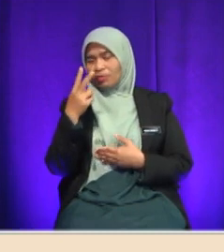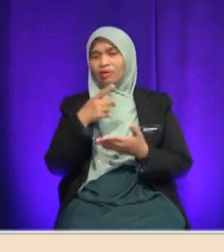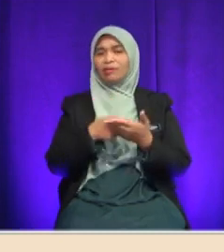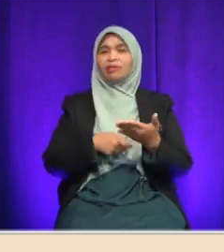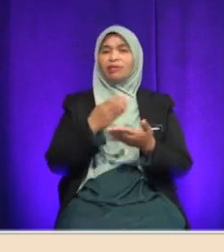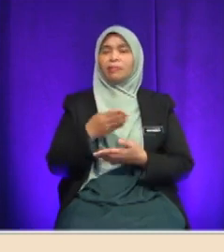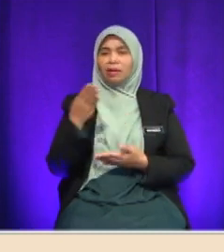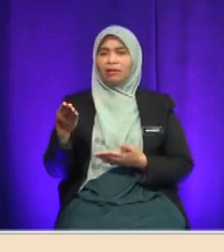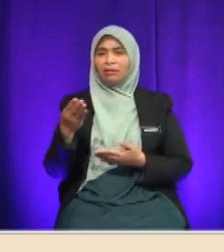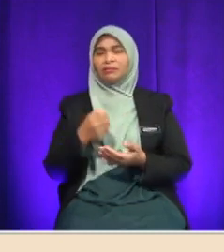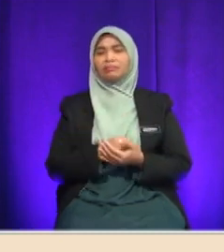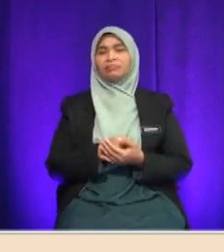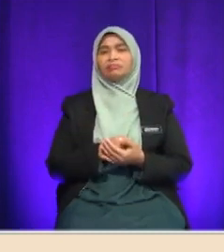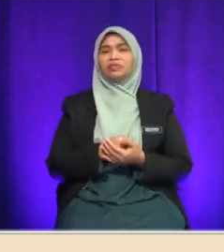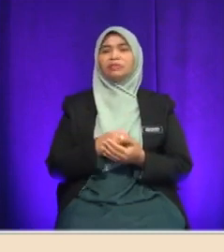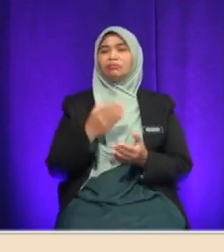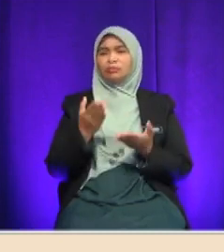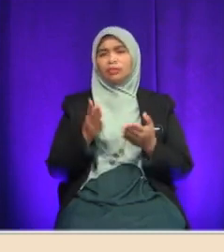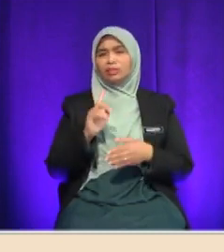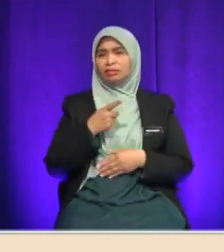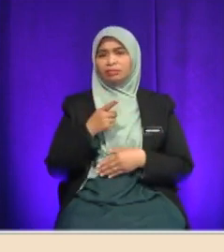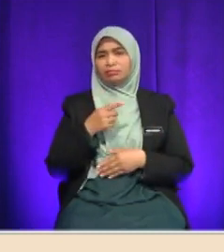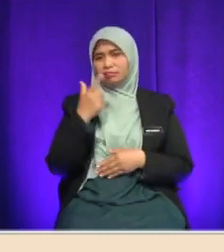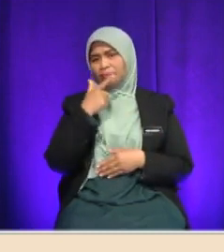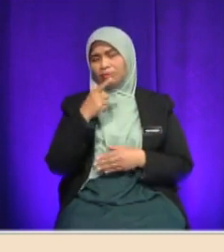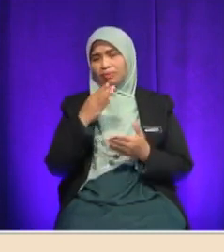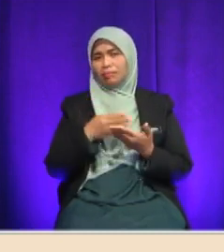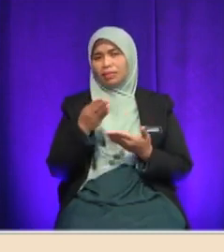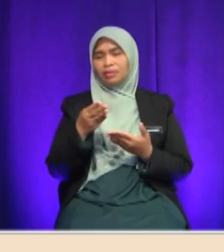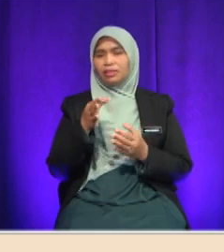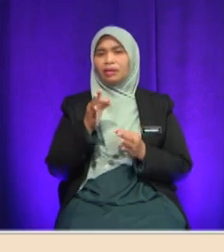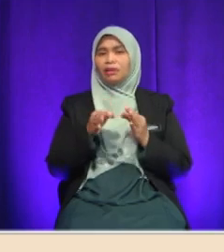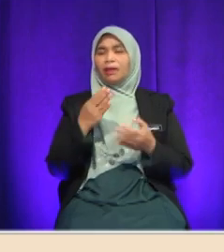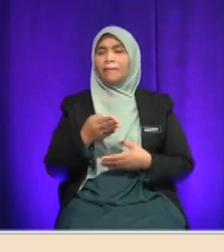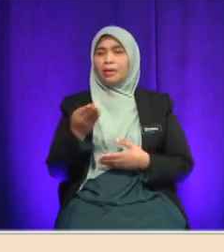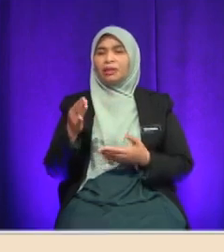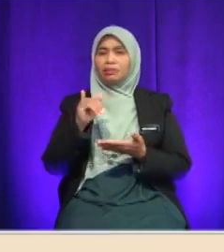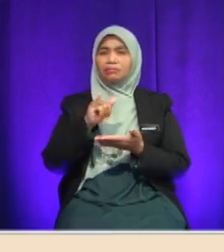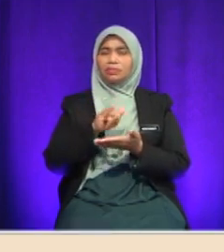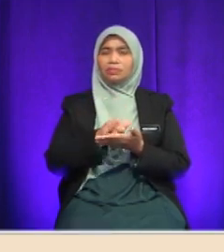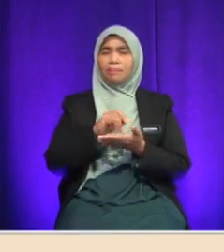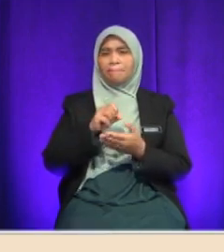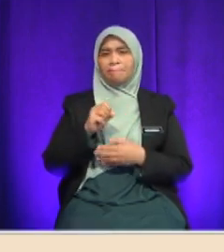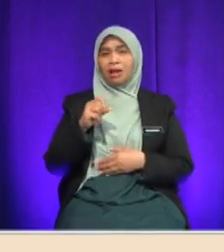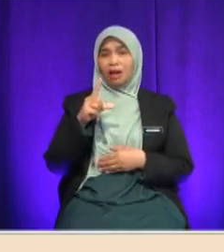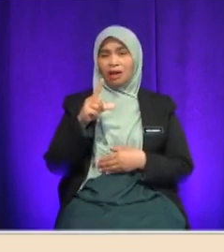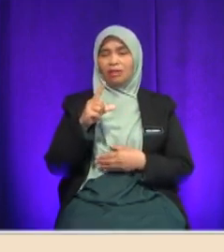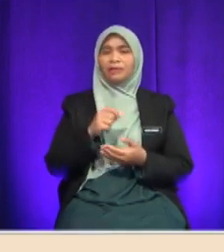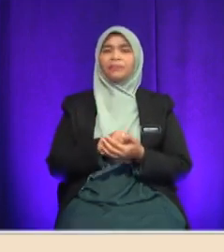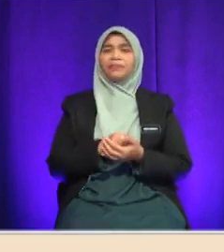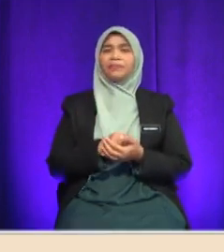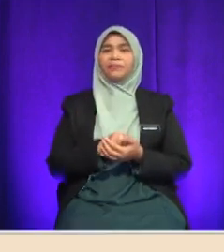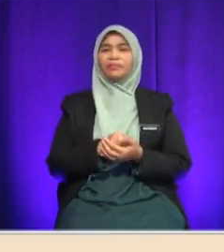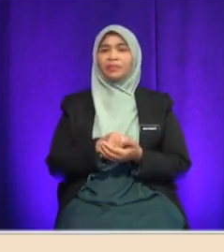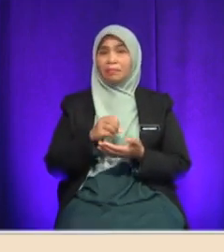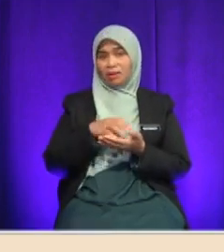ketika harga barang adalah mahal. And, tetapi, harga bukan semata-mata